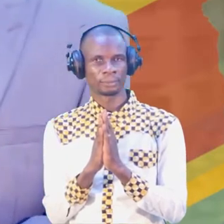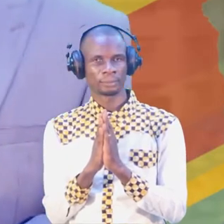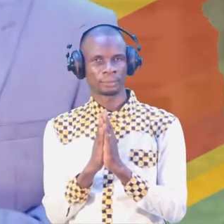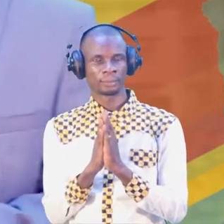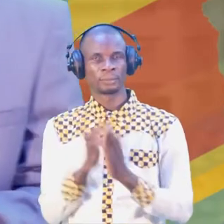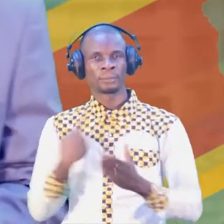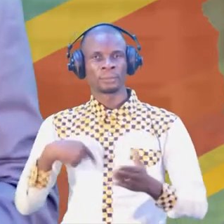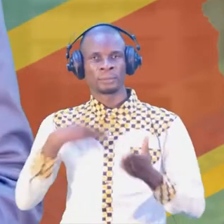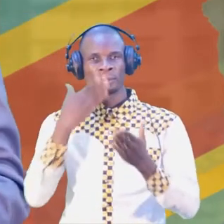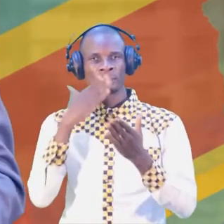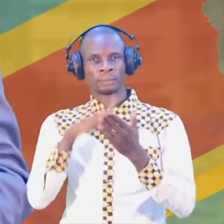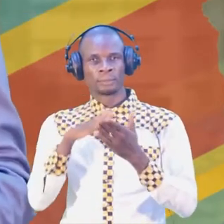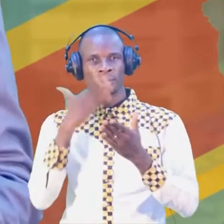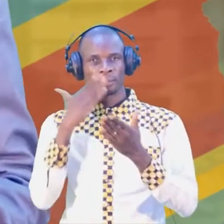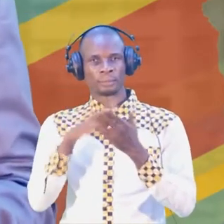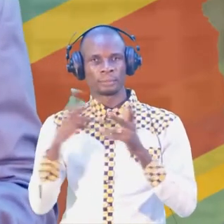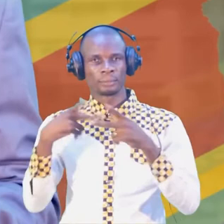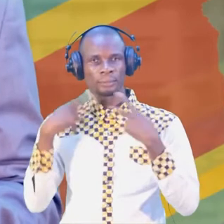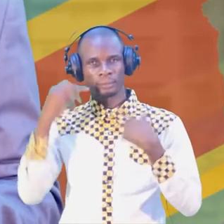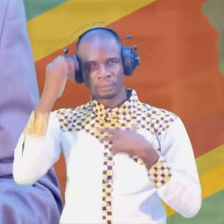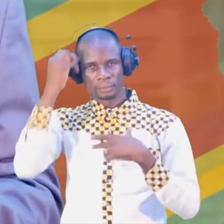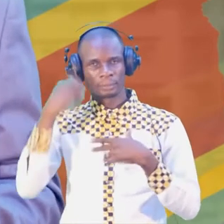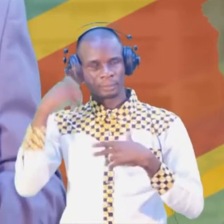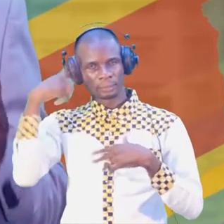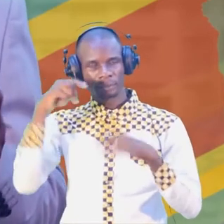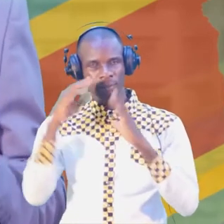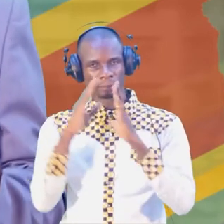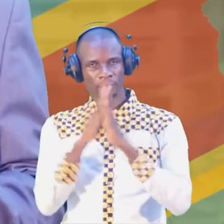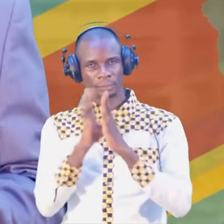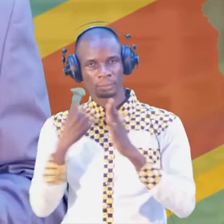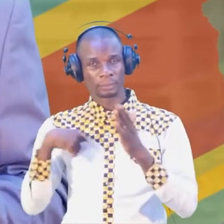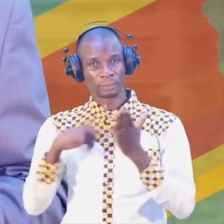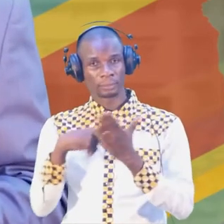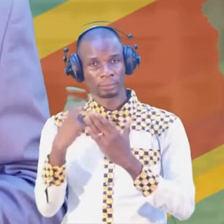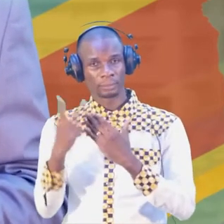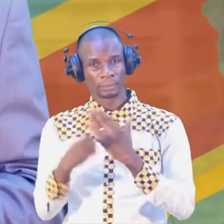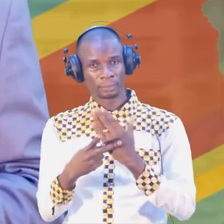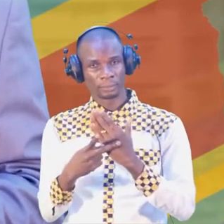Nous disons merci à Pasteur Grégoire pour cette prière. Notre programme prévoit